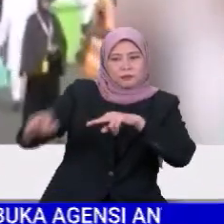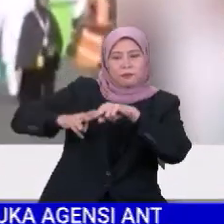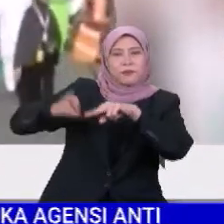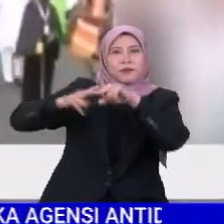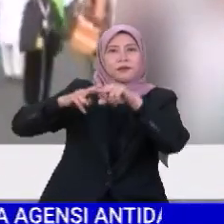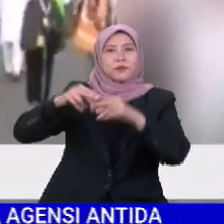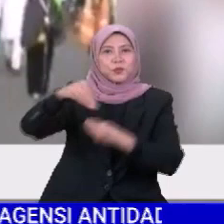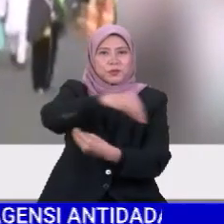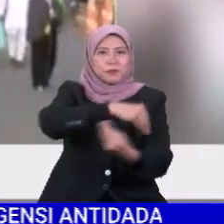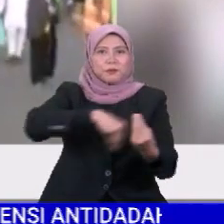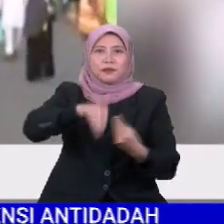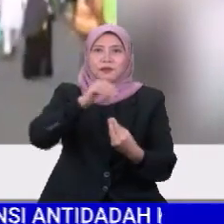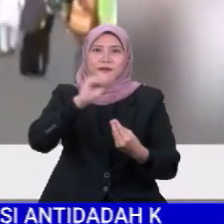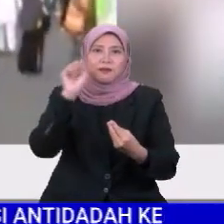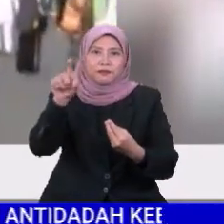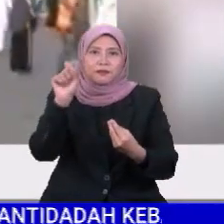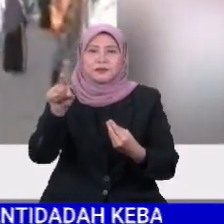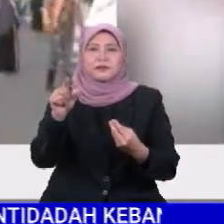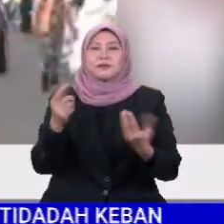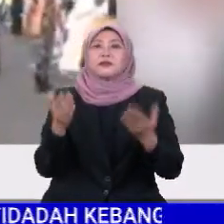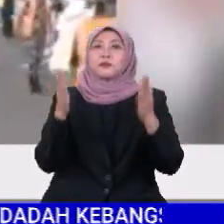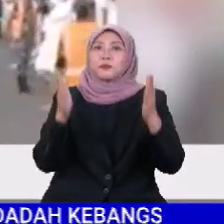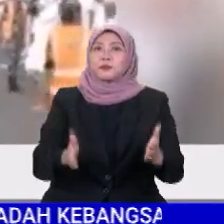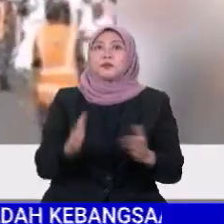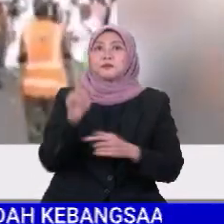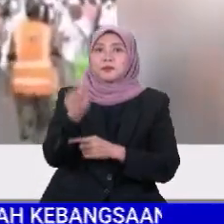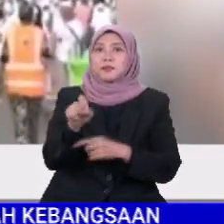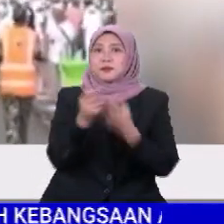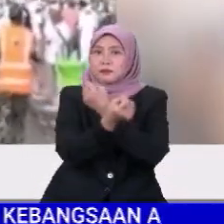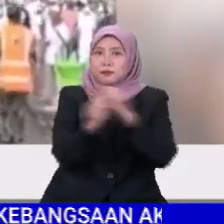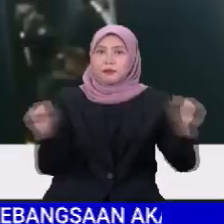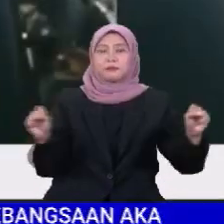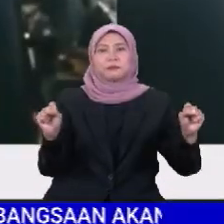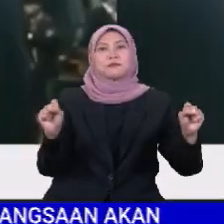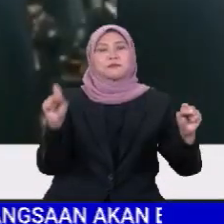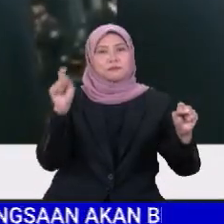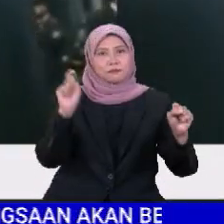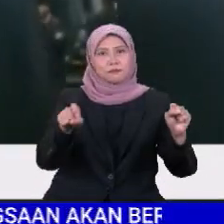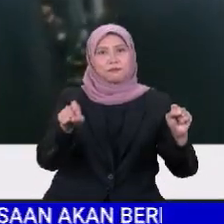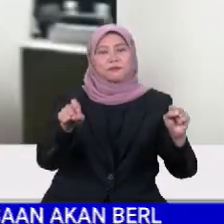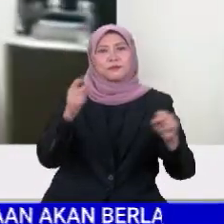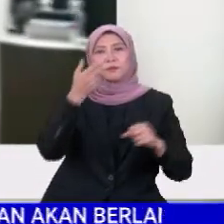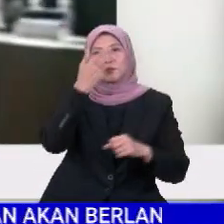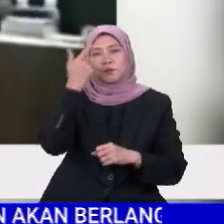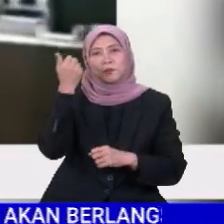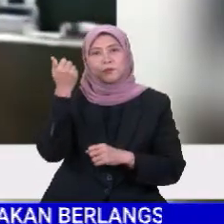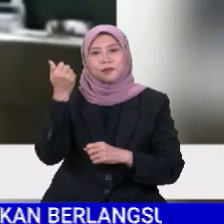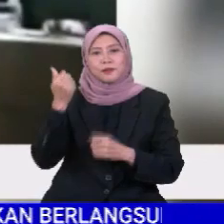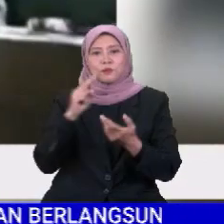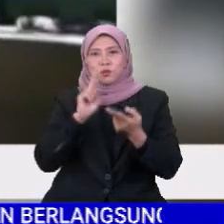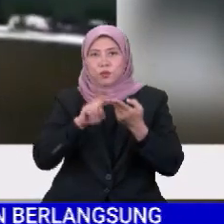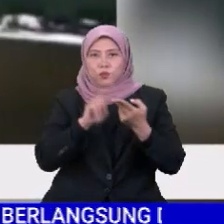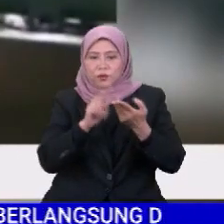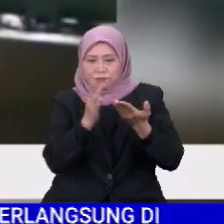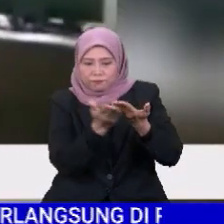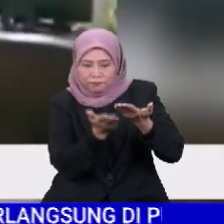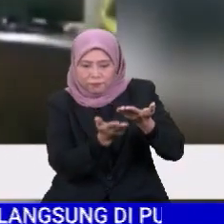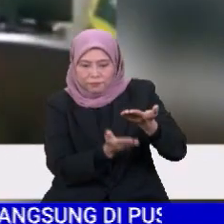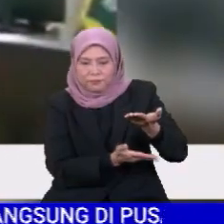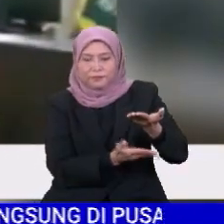jemaah haji tahun ini. Beliau berharap bakal jemaah perlu membuat persiapan rapi terutama dari segi dokumentasi